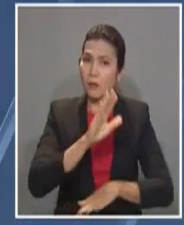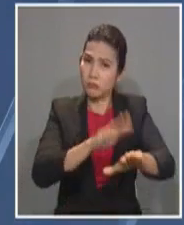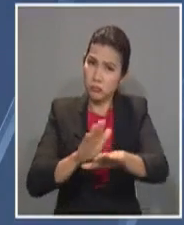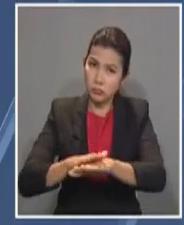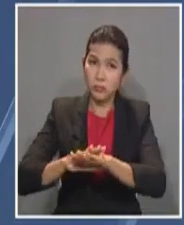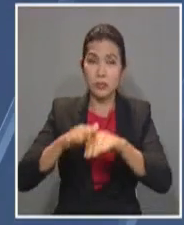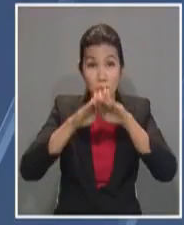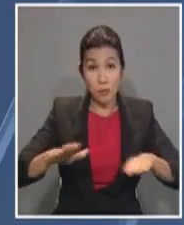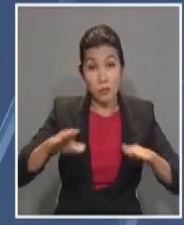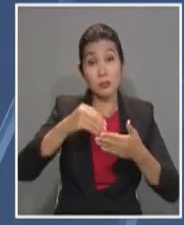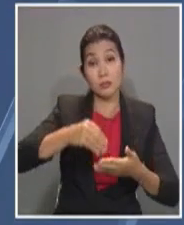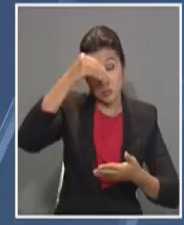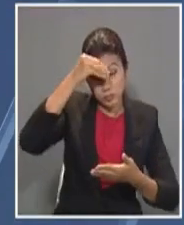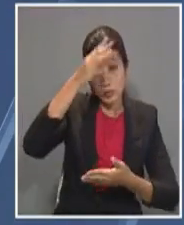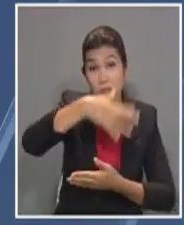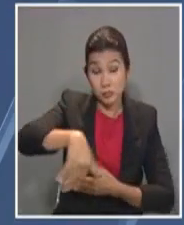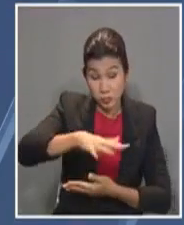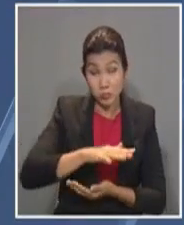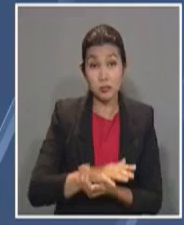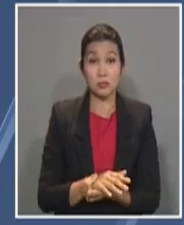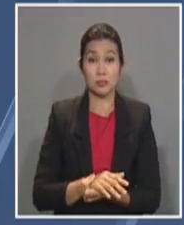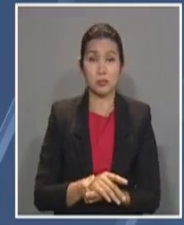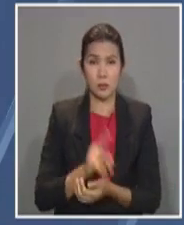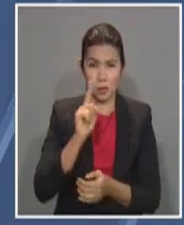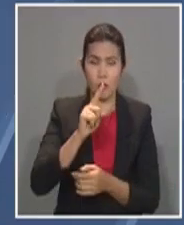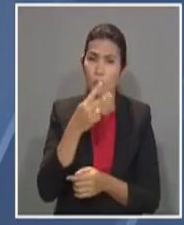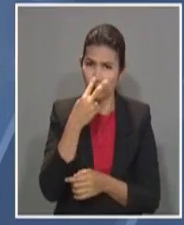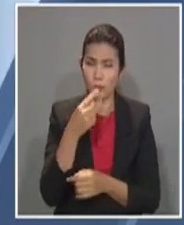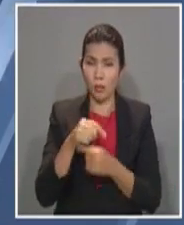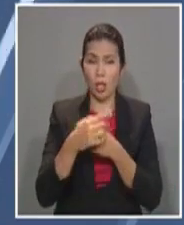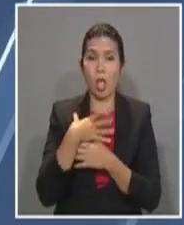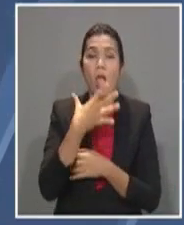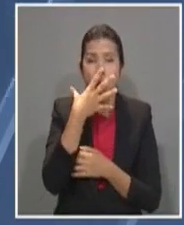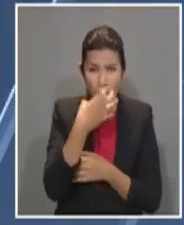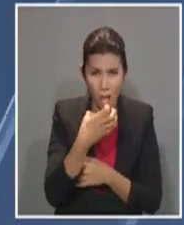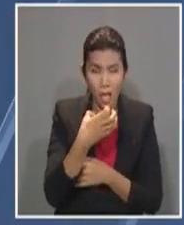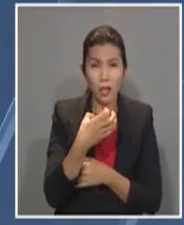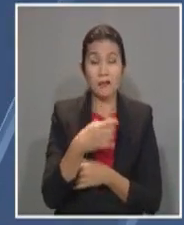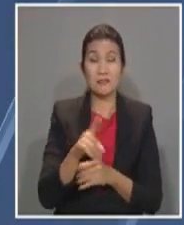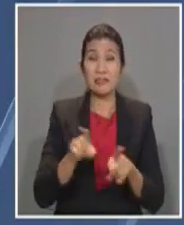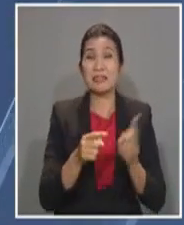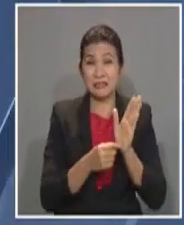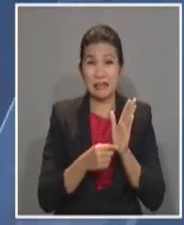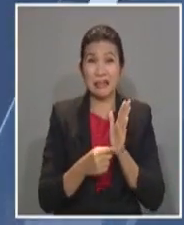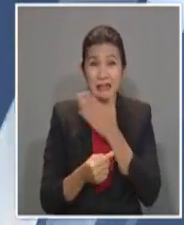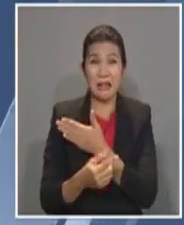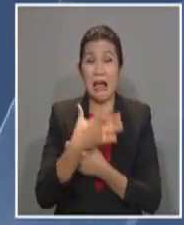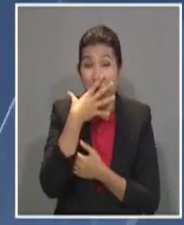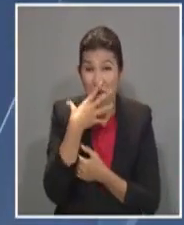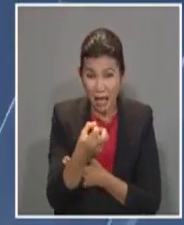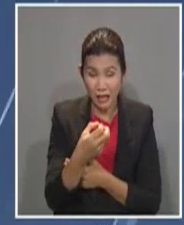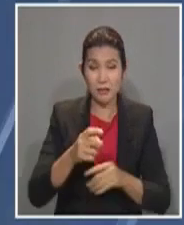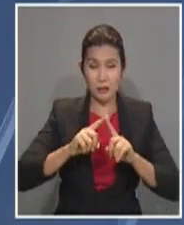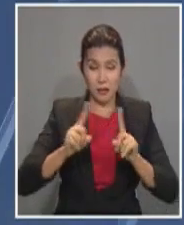ษาทั้งหลายเลยนะครับบางทีเนี่ยก็หลงพลาดพลั้งได้เนี่ยแบบเนี้ยแต่ว่ายาเสพติดเนี่ยนะ